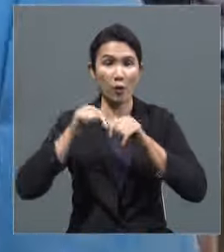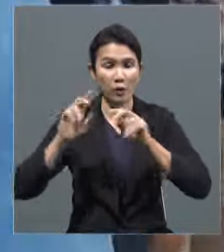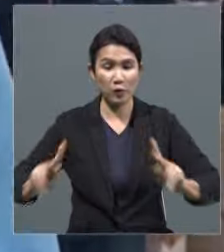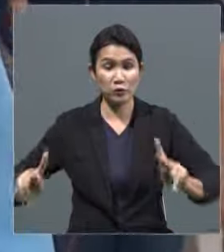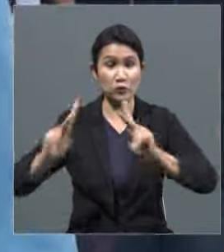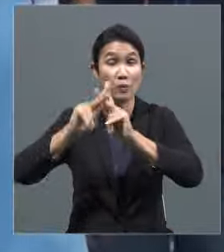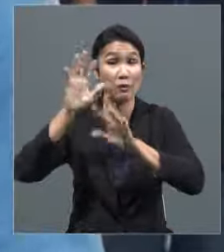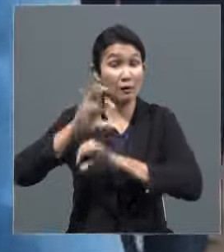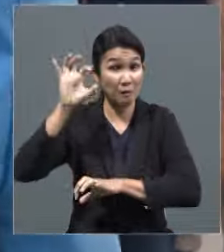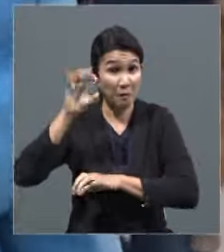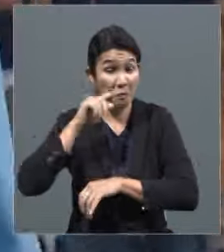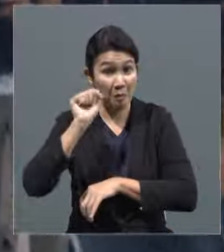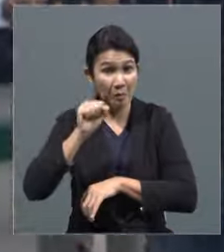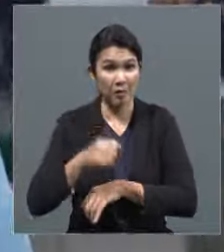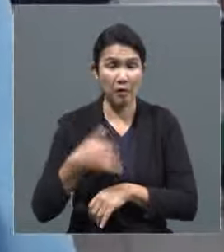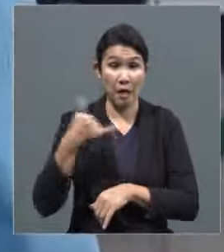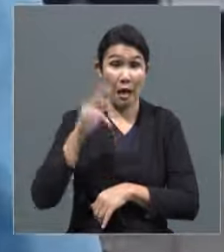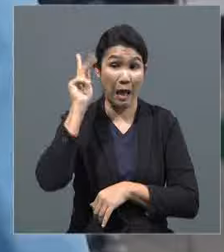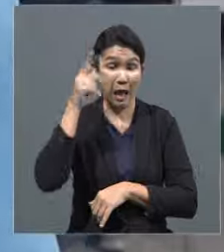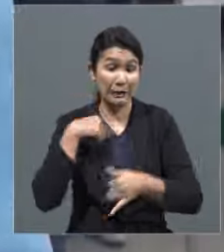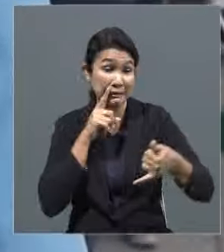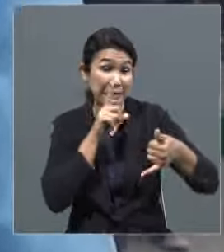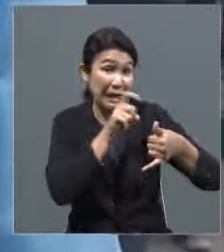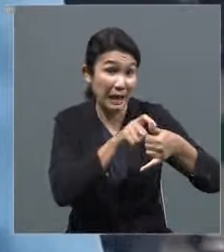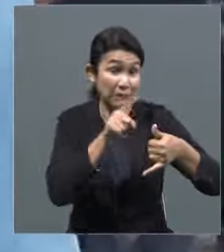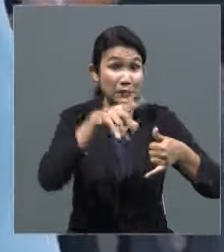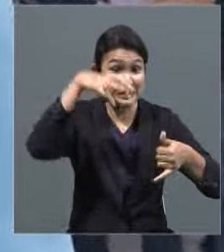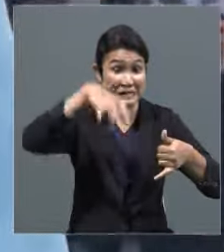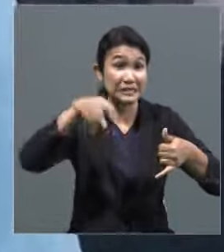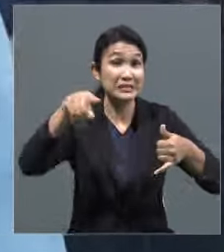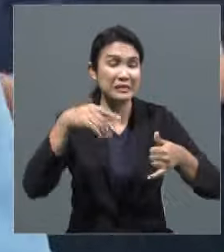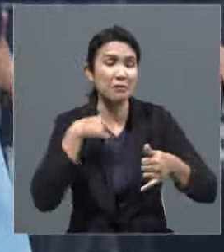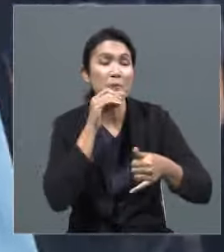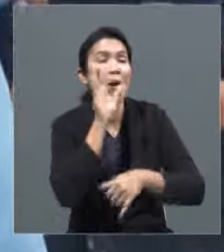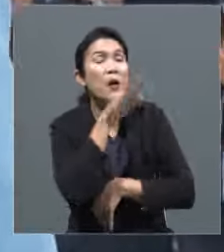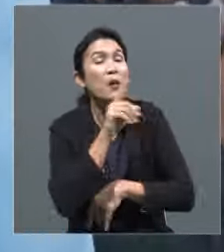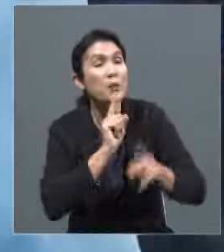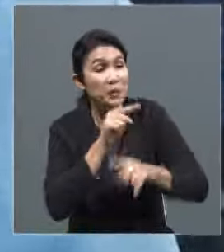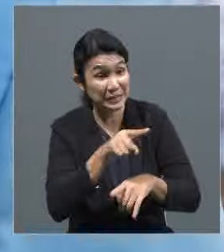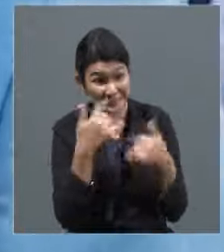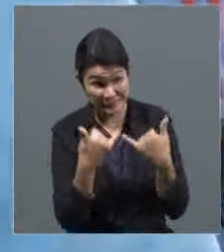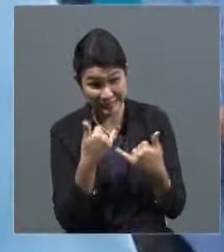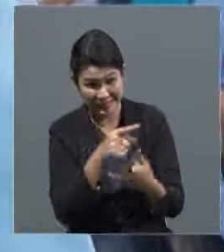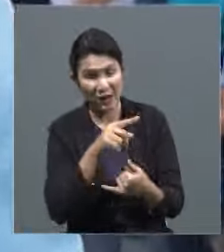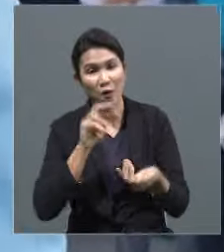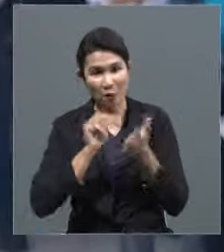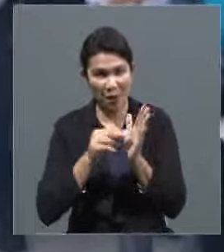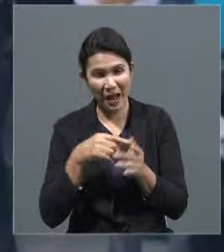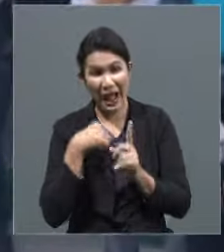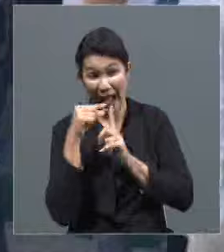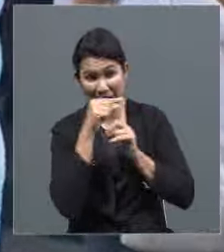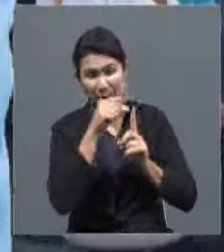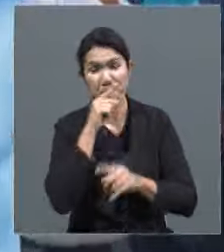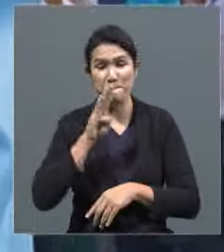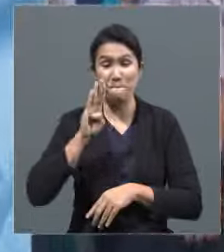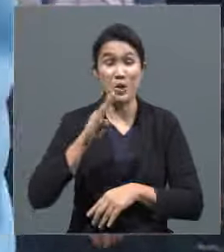ค่ะทีนี้พอผู้สื่อข่าวไปเจอเนี่ยนายภูมิธรรมที่ศาลหลักเมืองก็มีการแซวบอกว่าต่อไปนี้เนี่ยต้องเรียกหรือว่าบิ๊ก